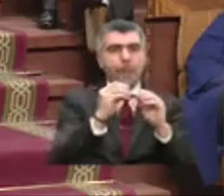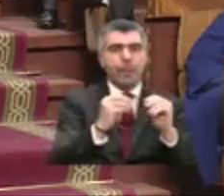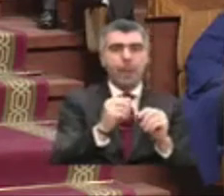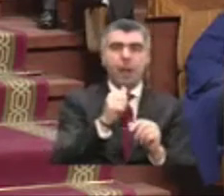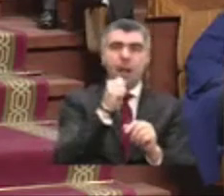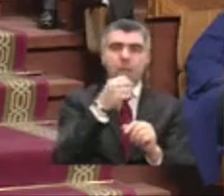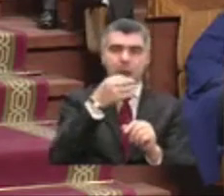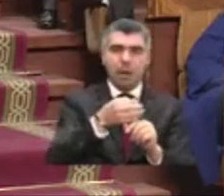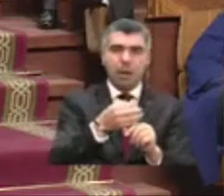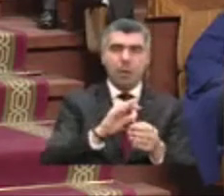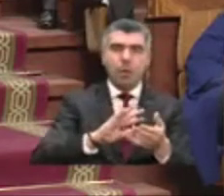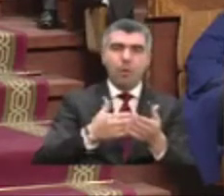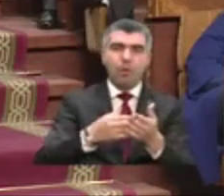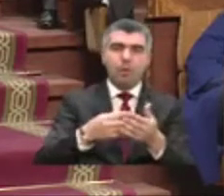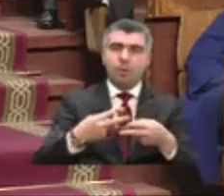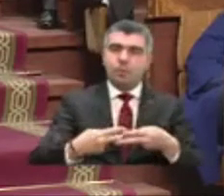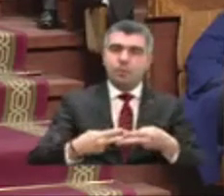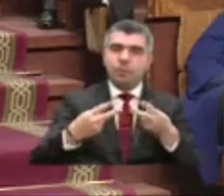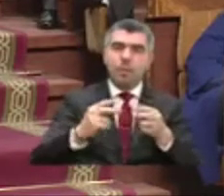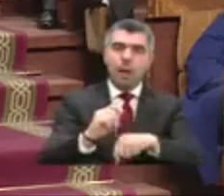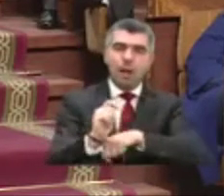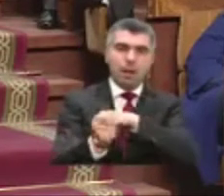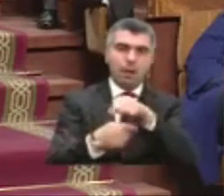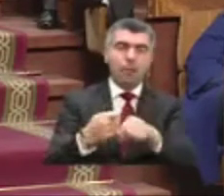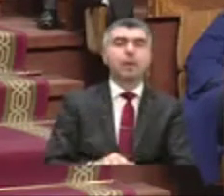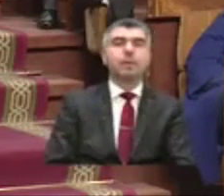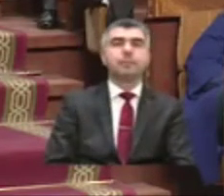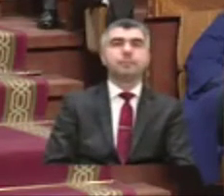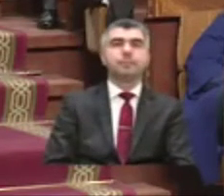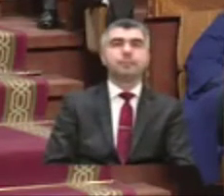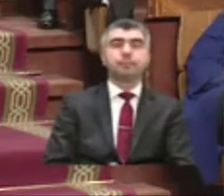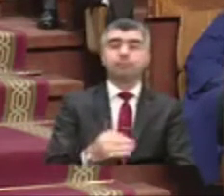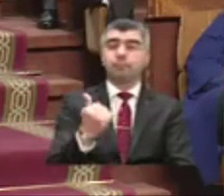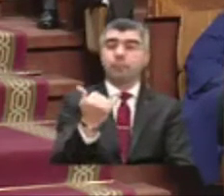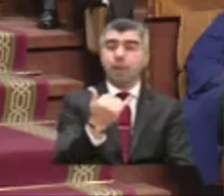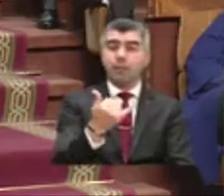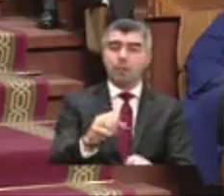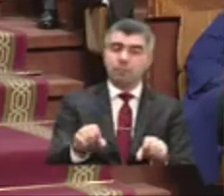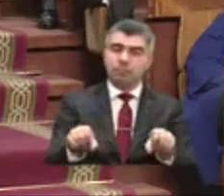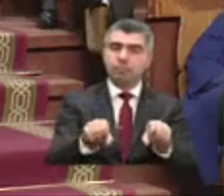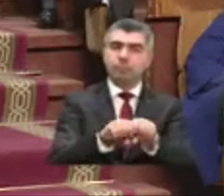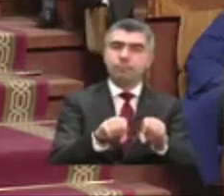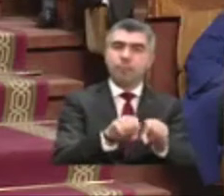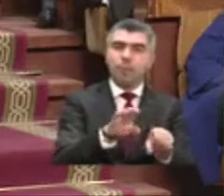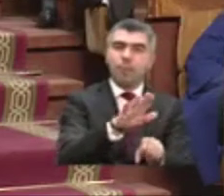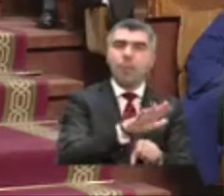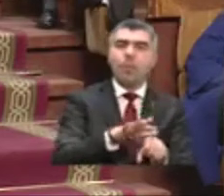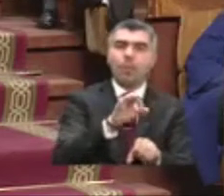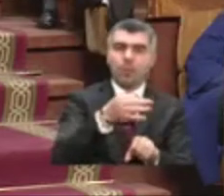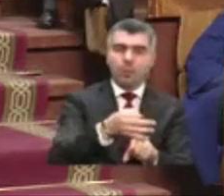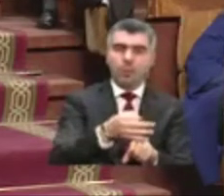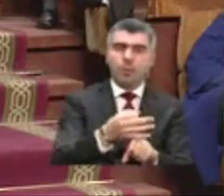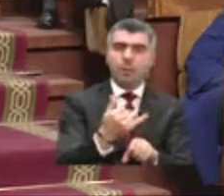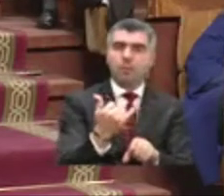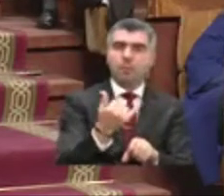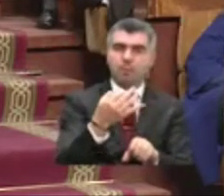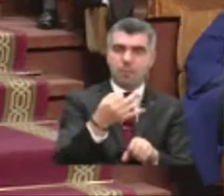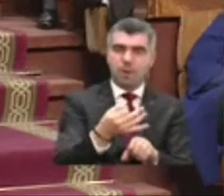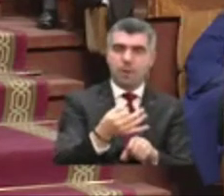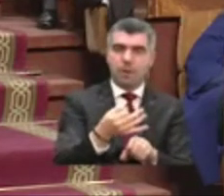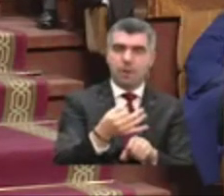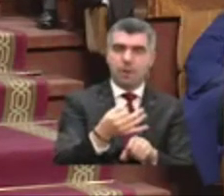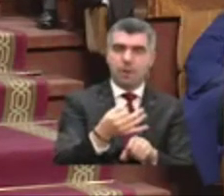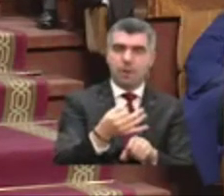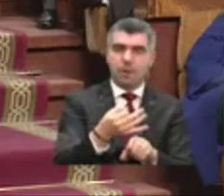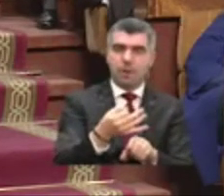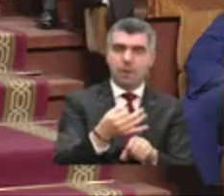ميدان تجهيز الساكنة القروية بنقص الماء المهيئة وضعفا في الاستثمارات العمومية والنقص في